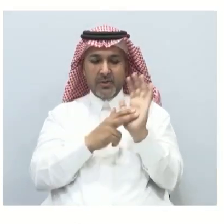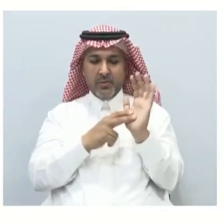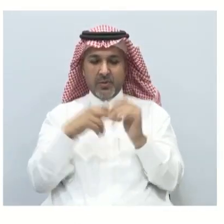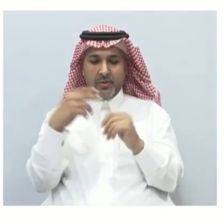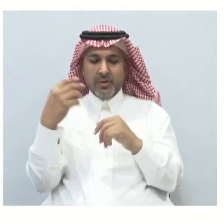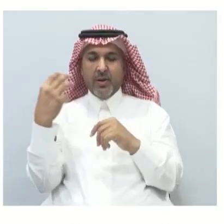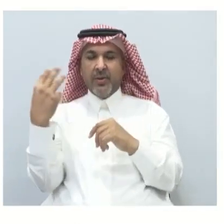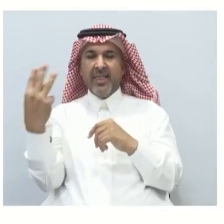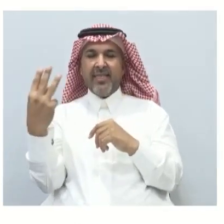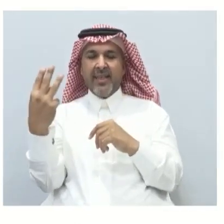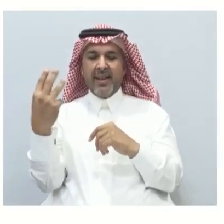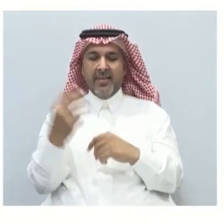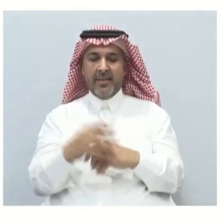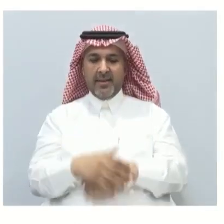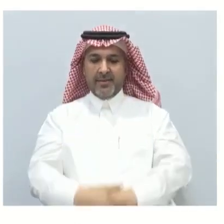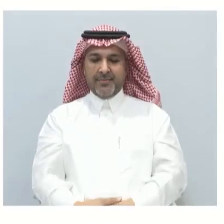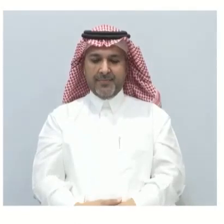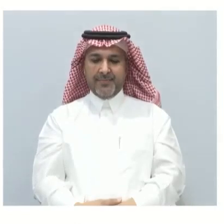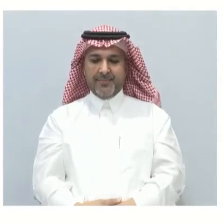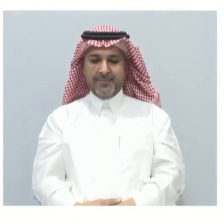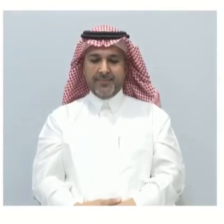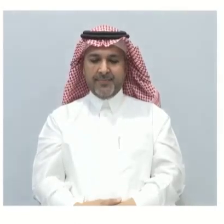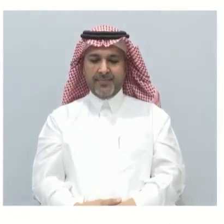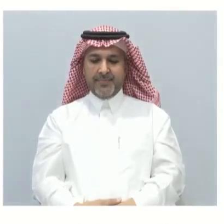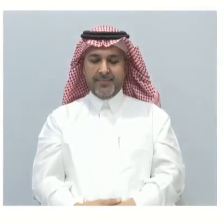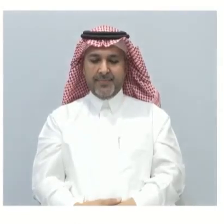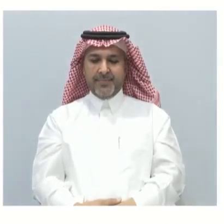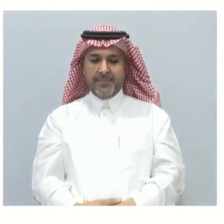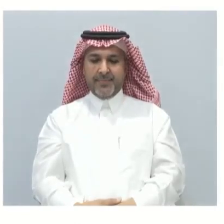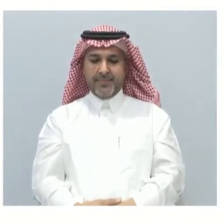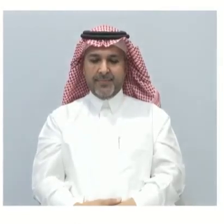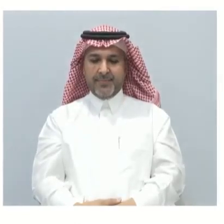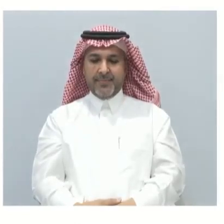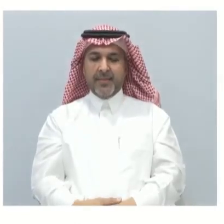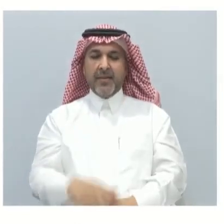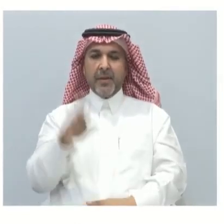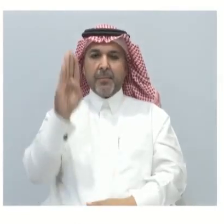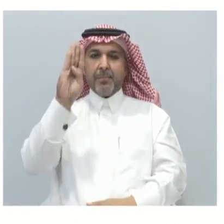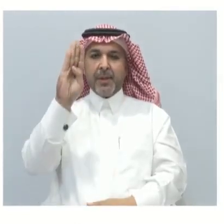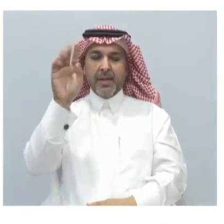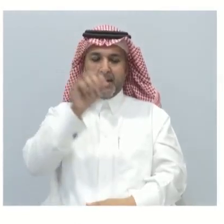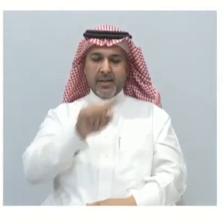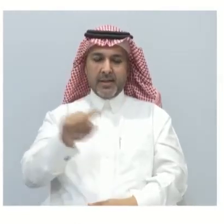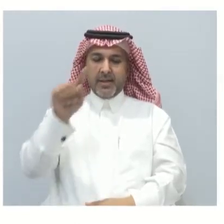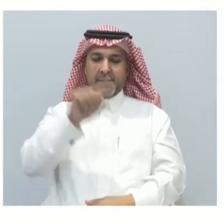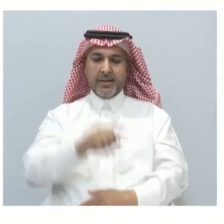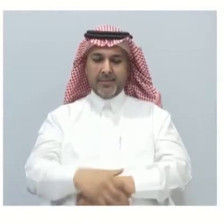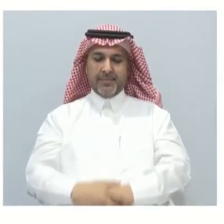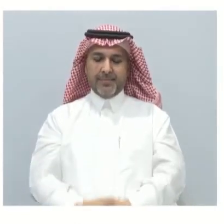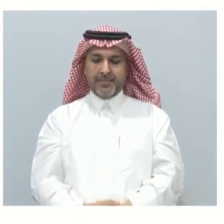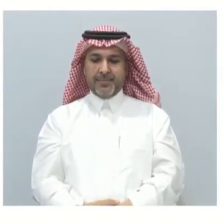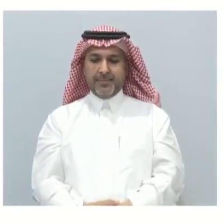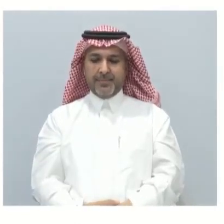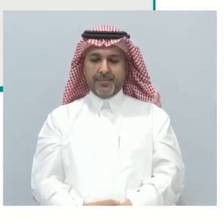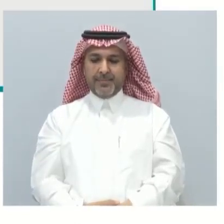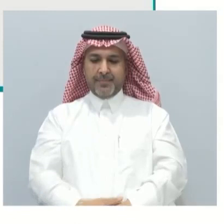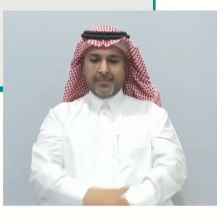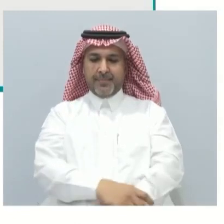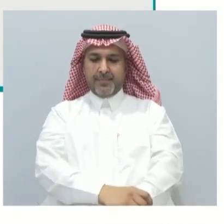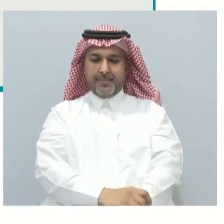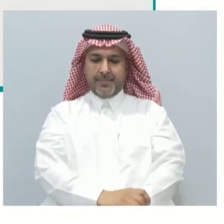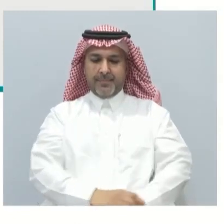بتصير اكس تساوي 3 اكس تساوي 3 والجواب الصحيح وبي